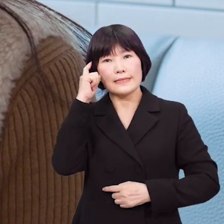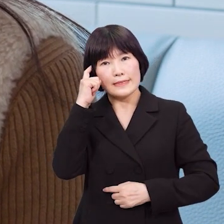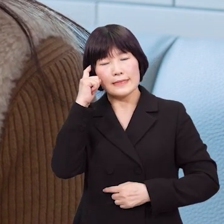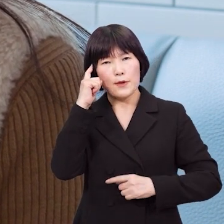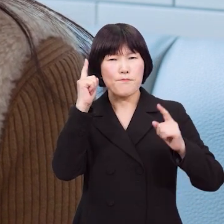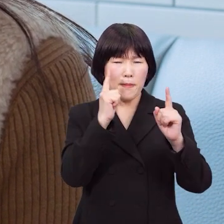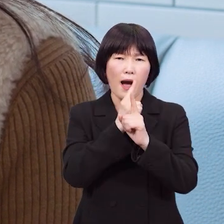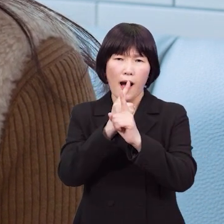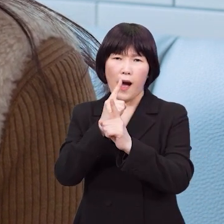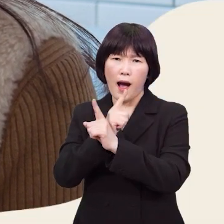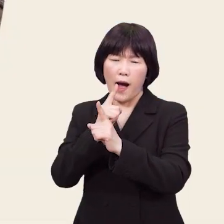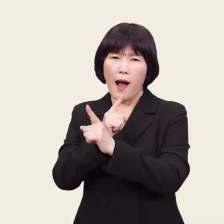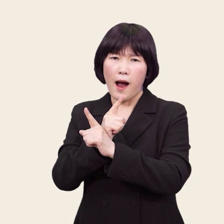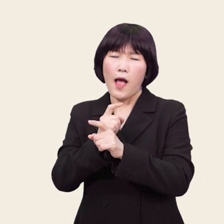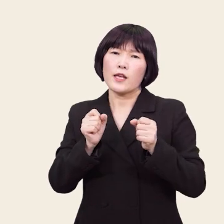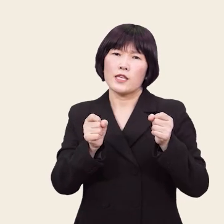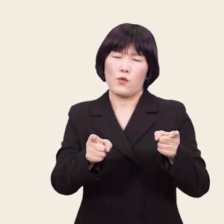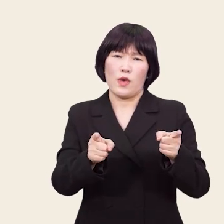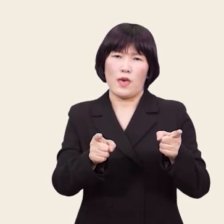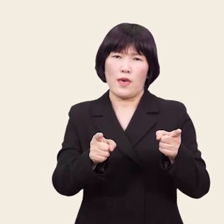한다고 생각합니다.